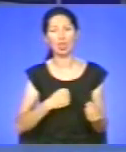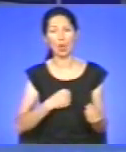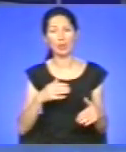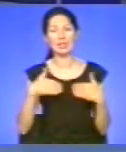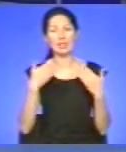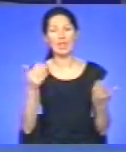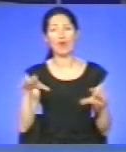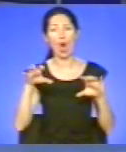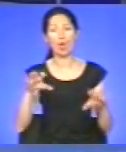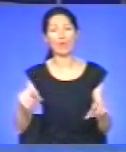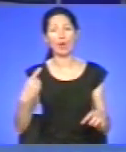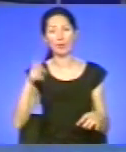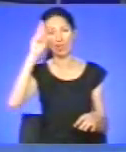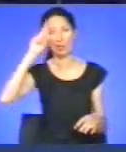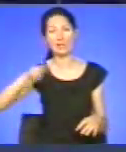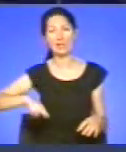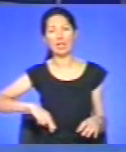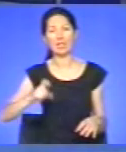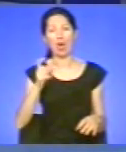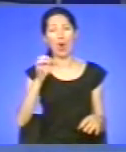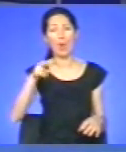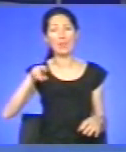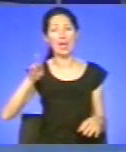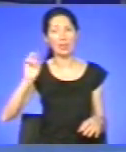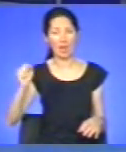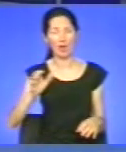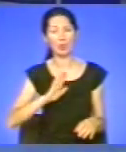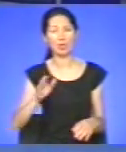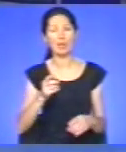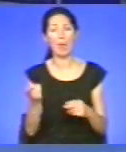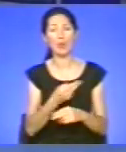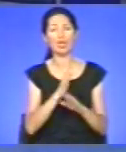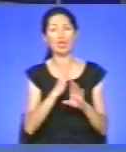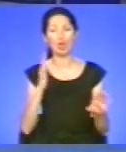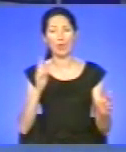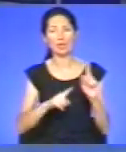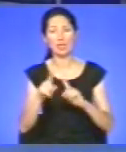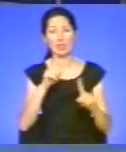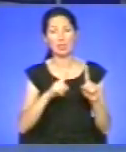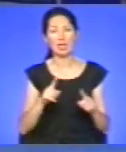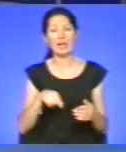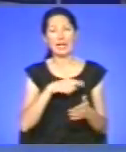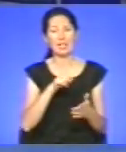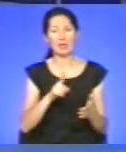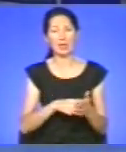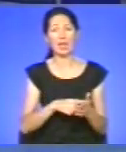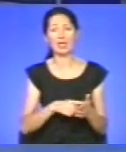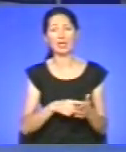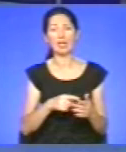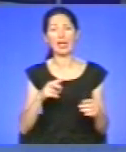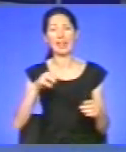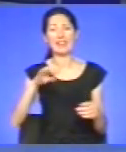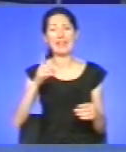державної адміністрації Валентина Хоптяна відбулося позачергове засідання обласної комісії з питань техногенно-екологічної безпеки та